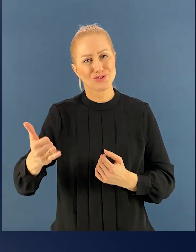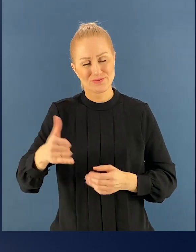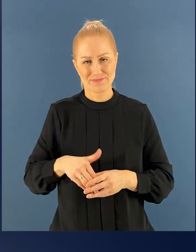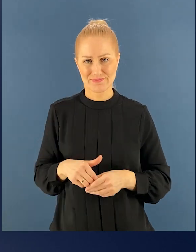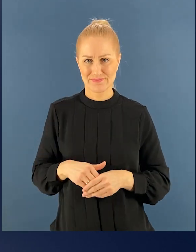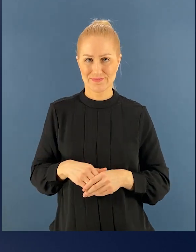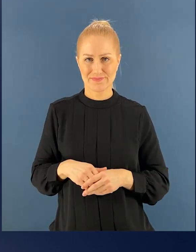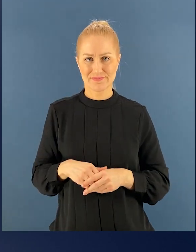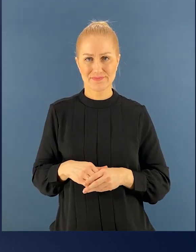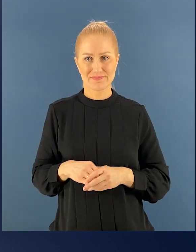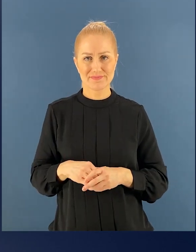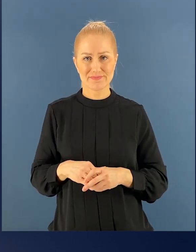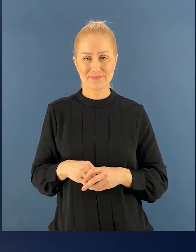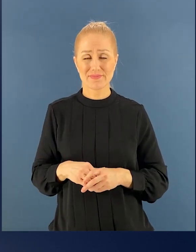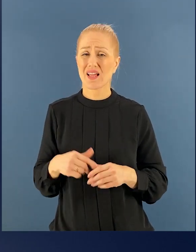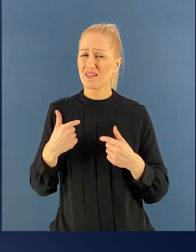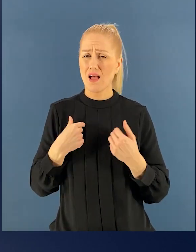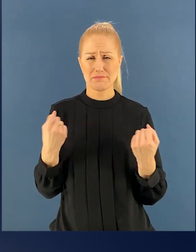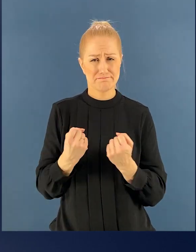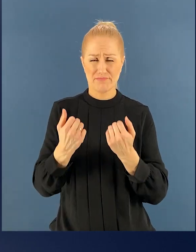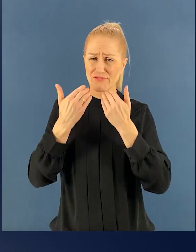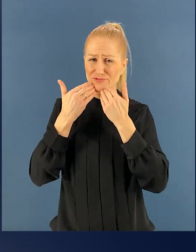Jestem wdzięczny z całego serca